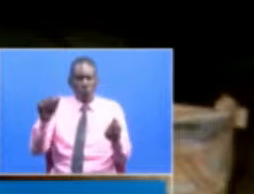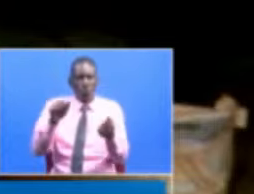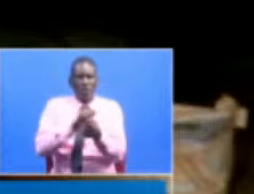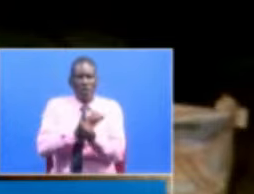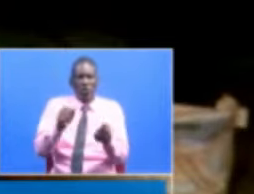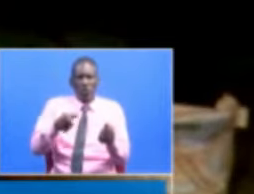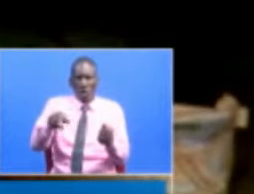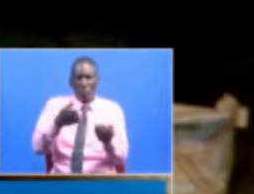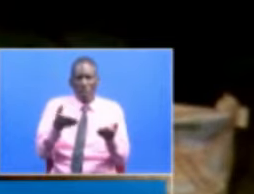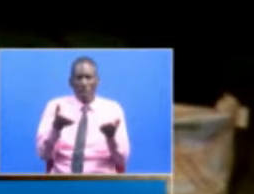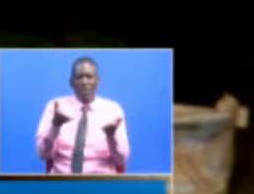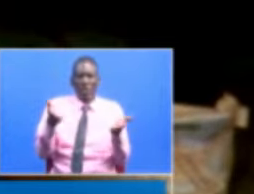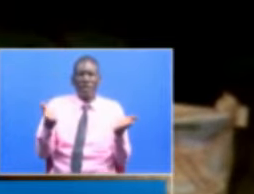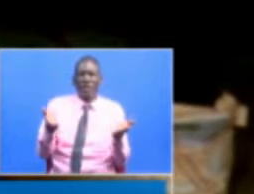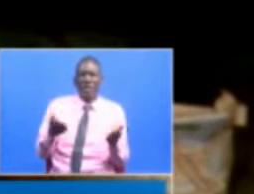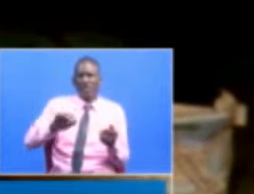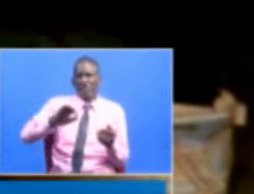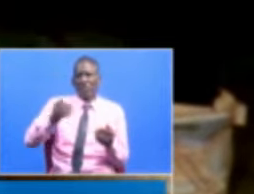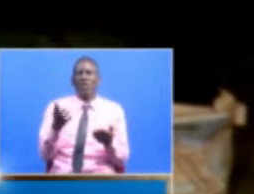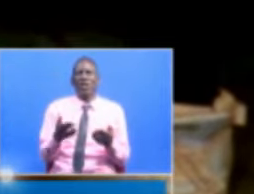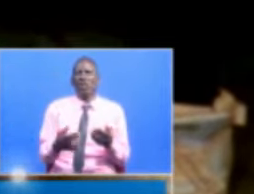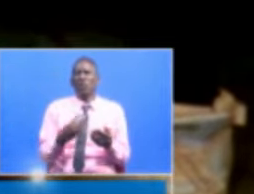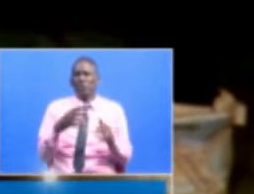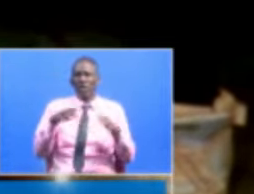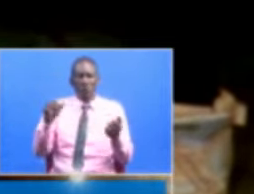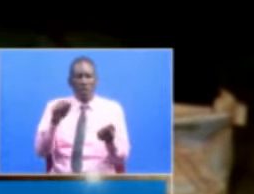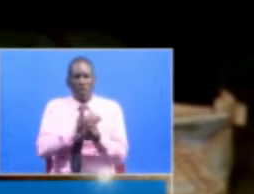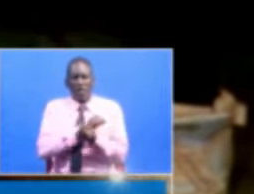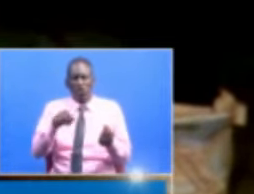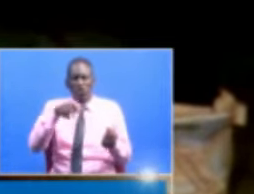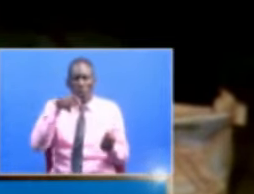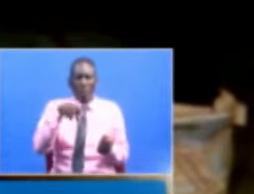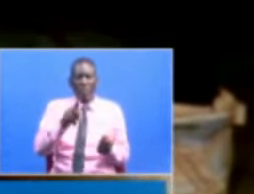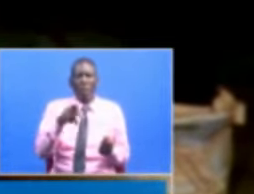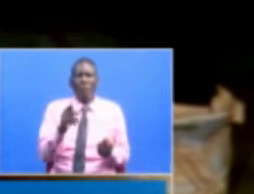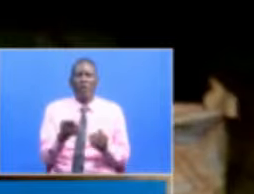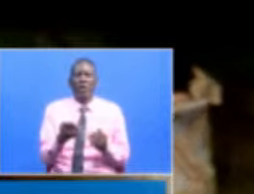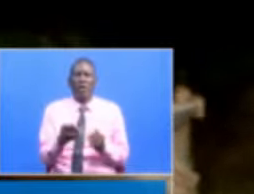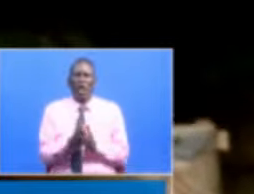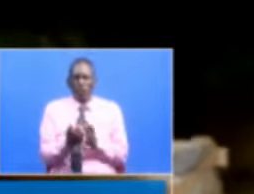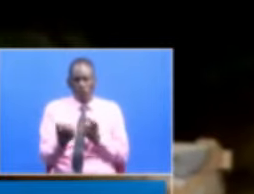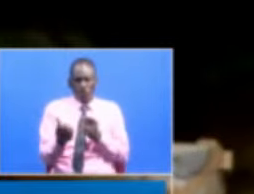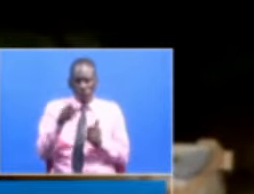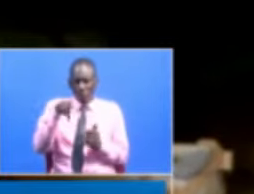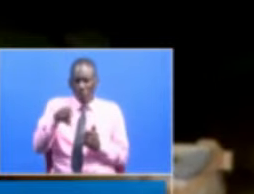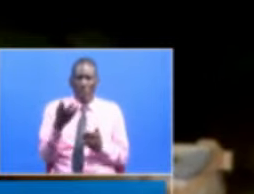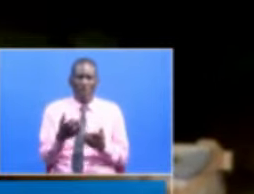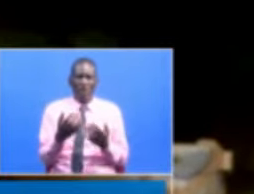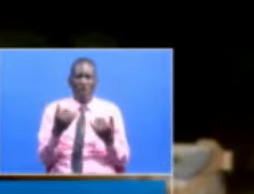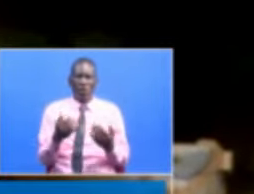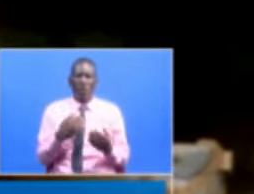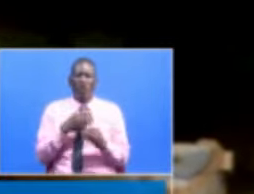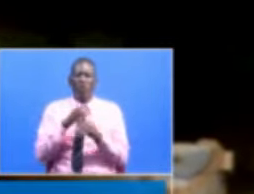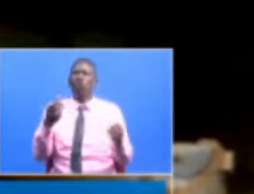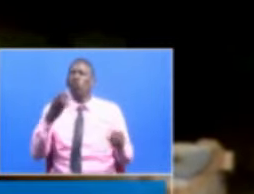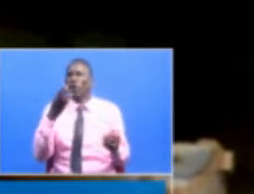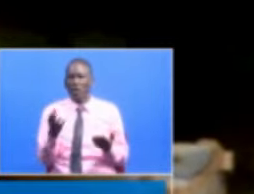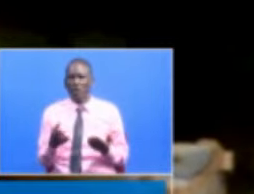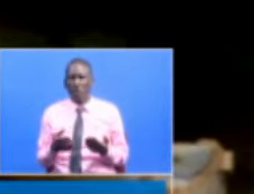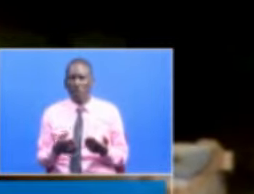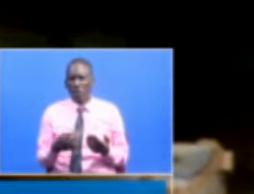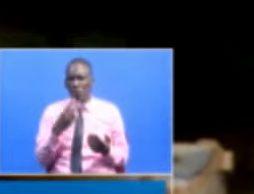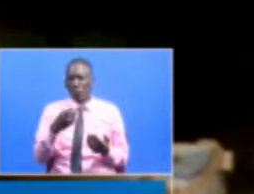mpaka town. Unaona venye inaharibu mimea, ile tumimea kidogo unaona. Sahi mtu hakuna maji, unaona